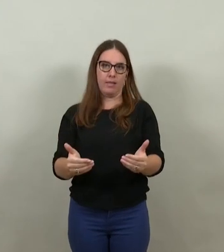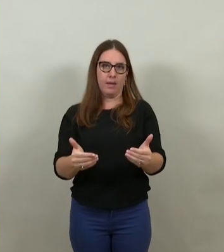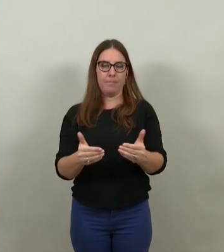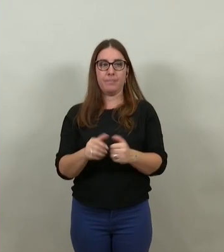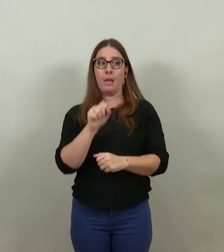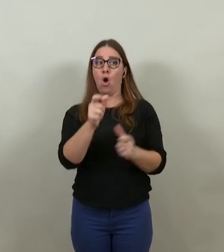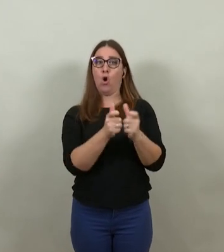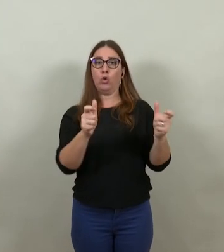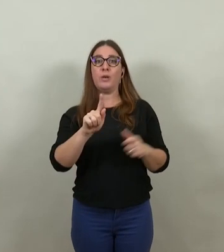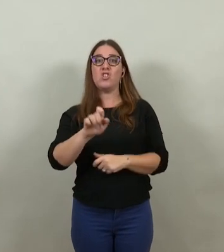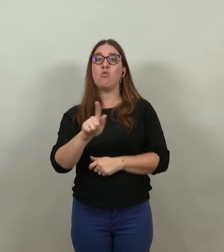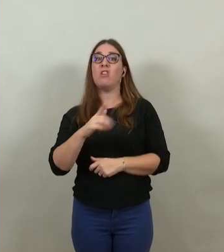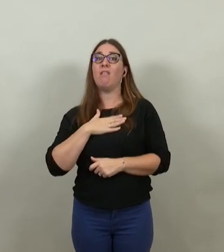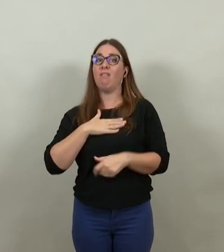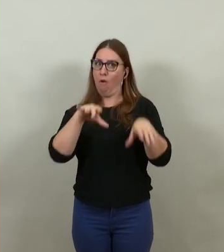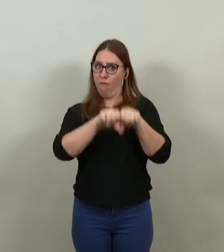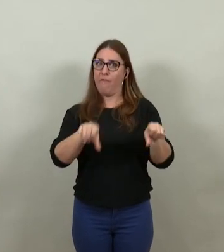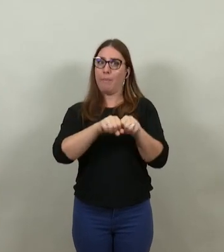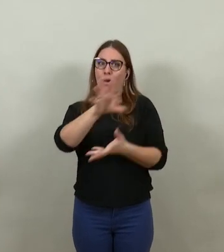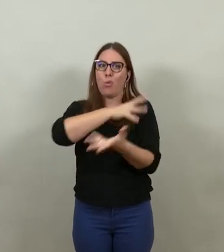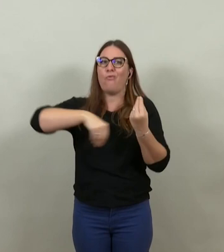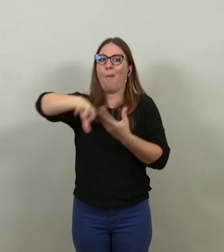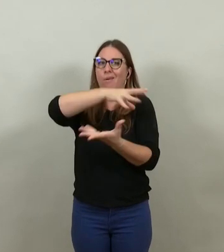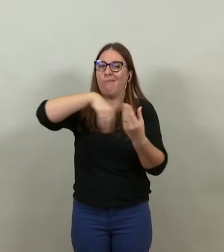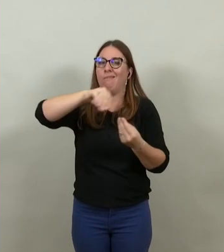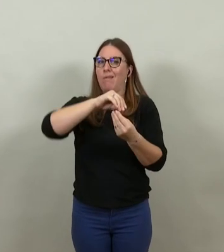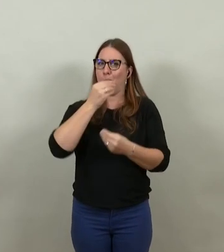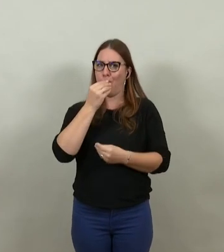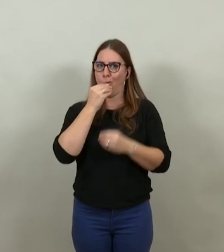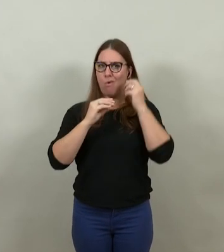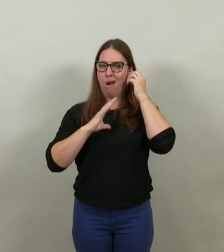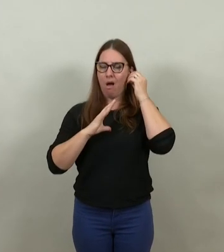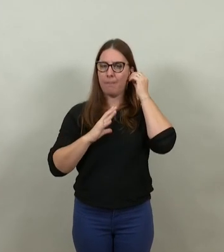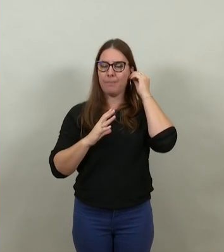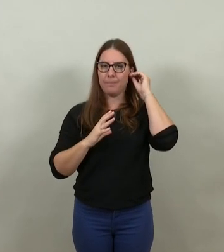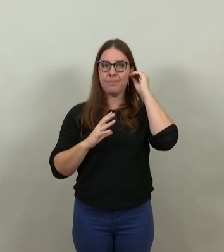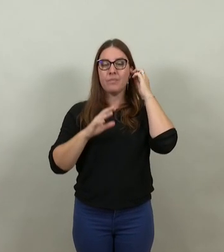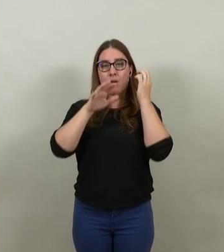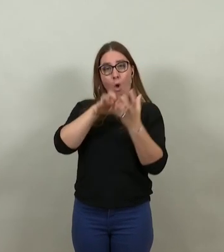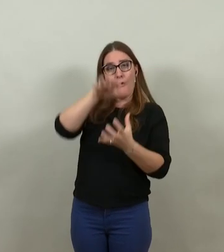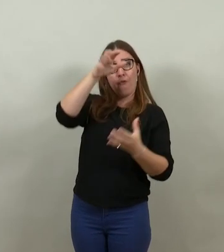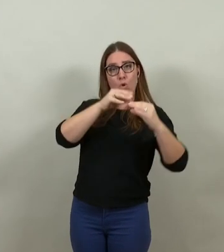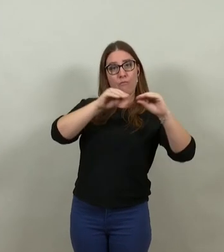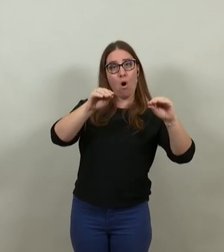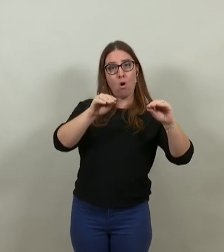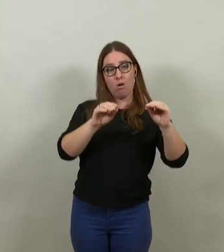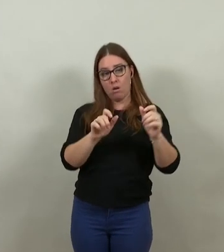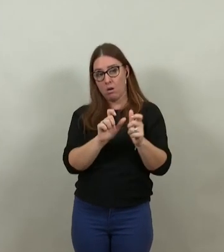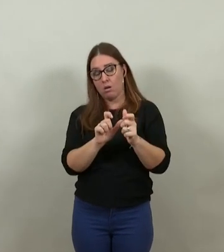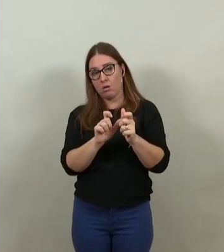GEG qui produit aussi beaucoup d'énergie renouvelable euh la le volume vendu l' sous le régime des prix